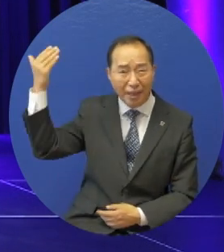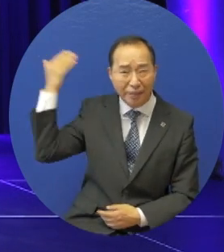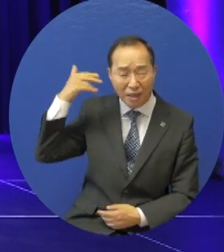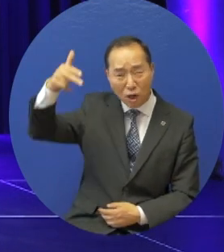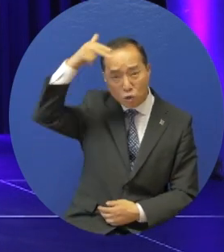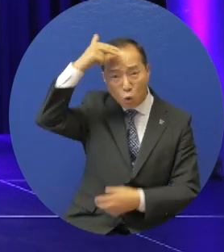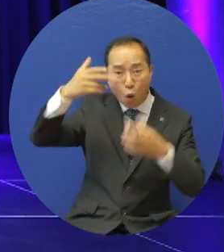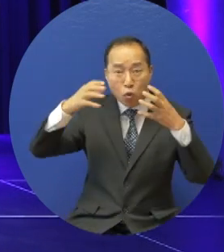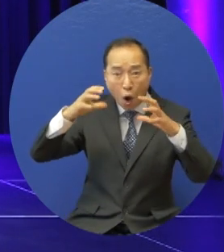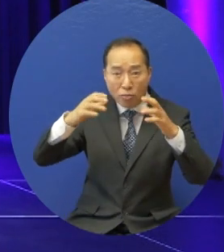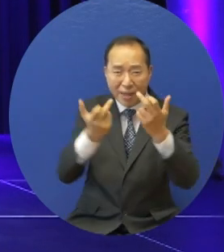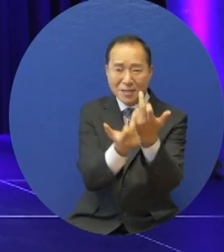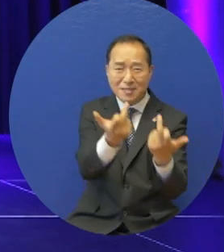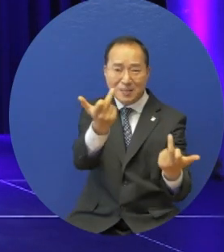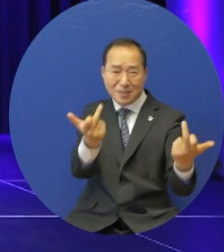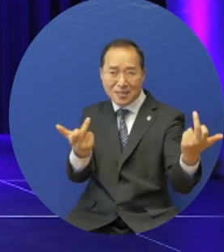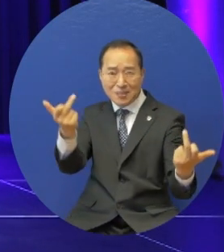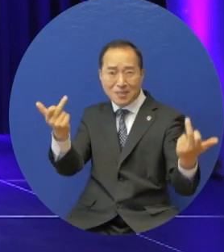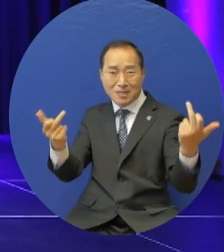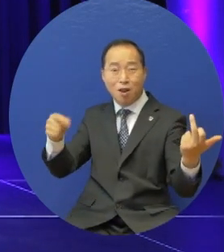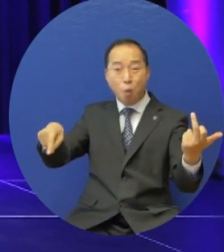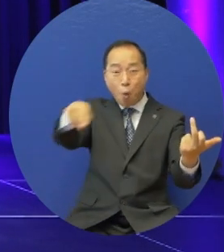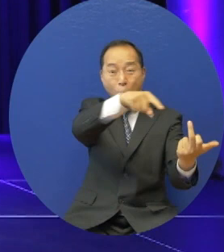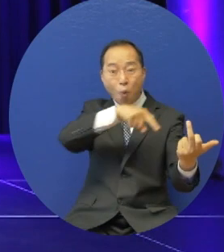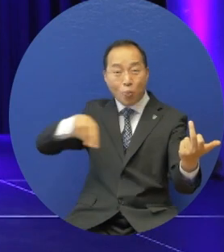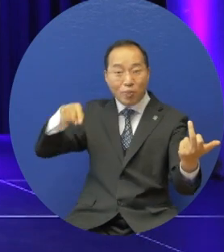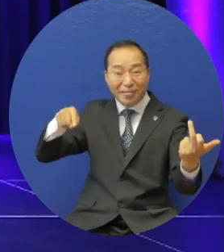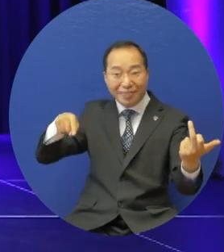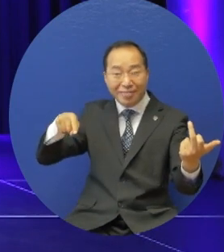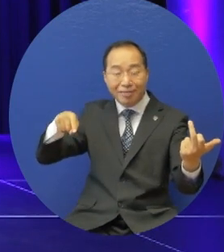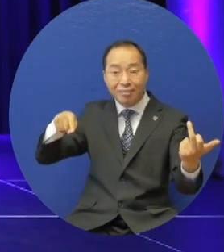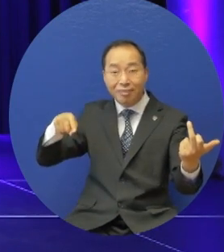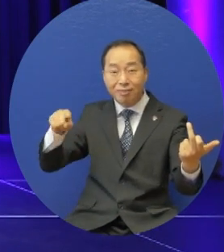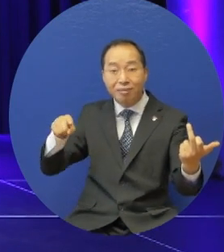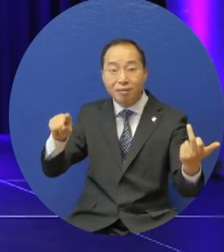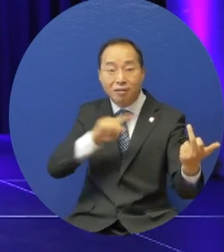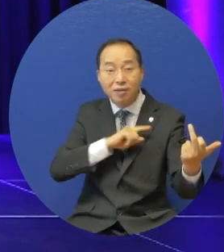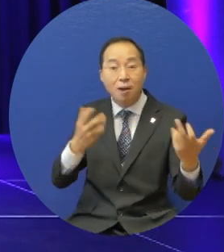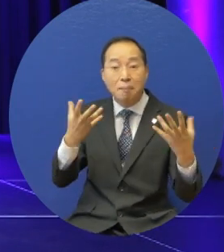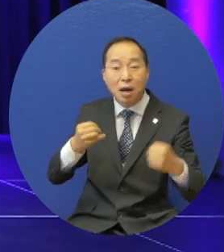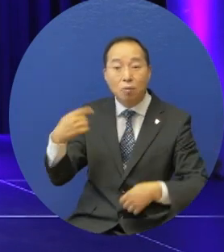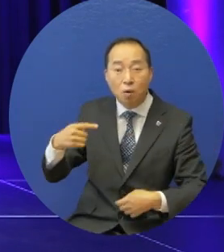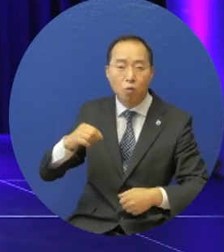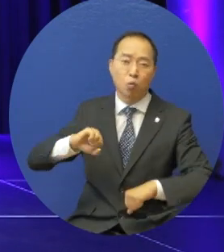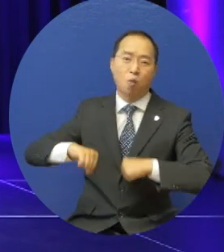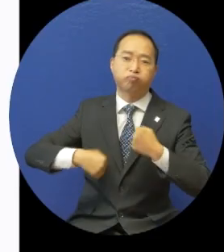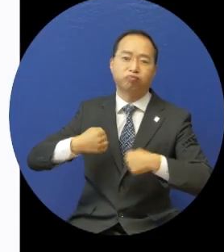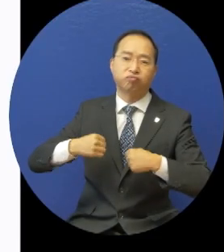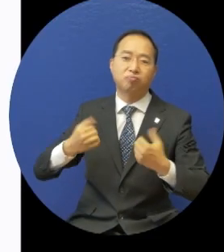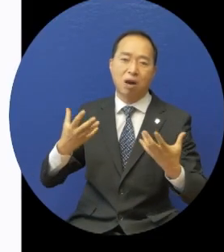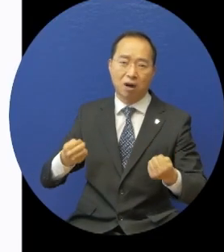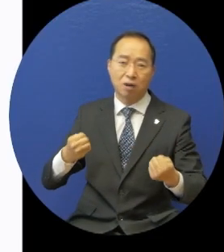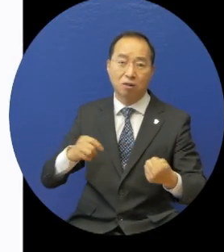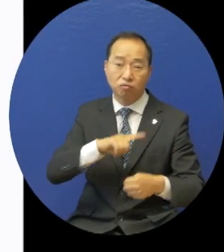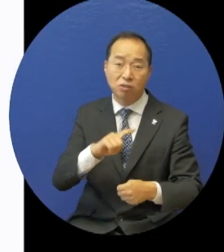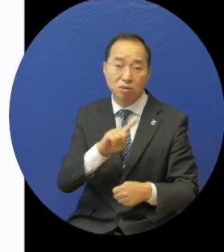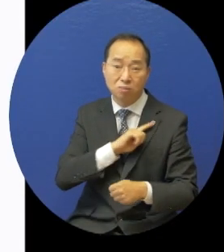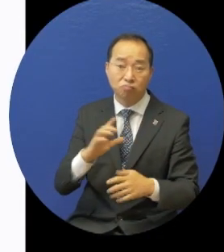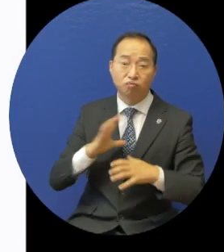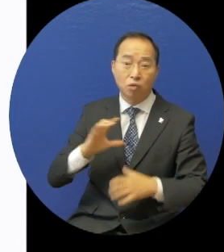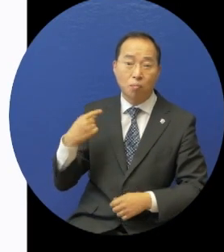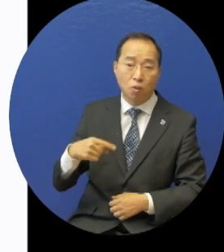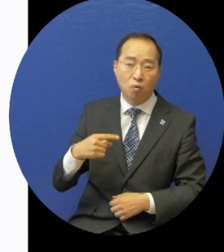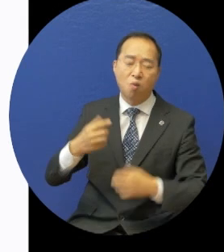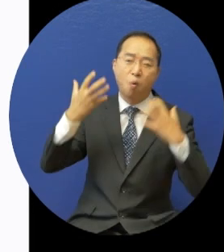조선은 산으로 이루어진 나라죠. 산으로 이루어지다 보니까 무엇이 많았을까요? 동물들이 많았겠죠. 그 중에